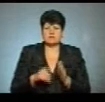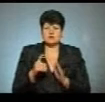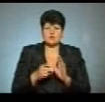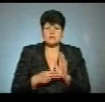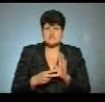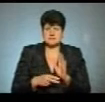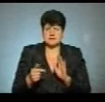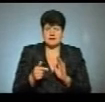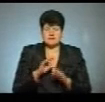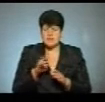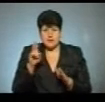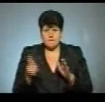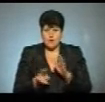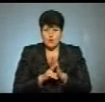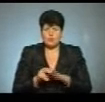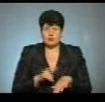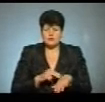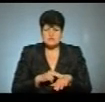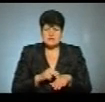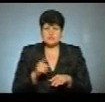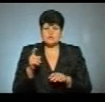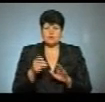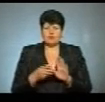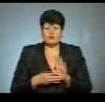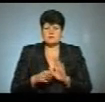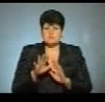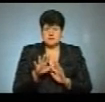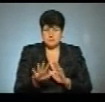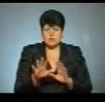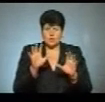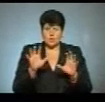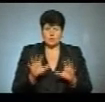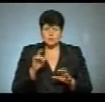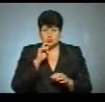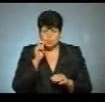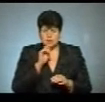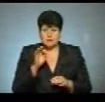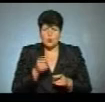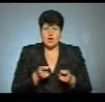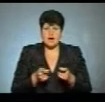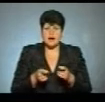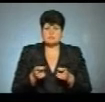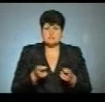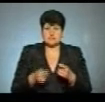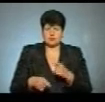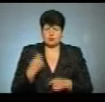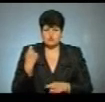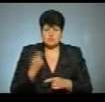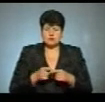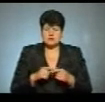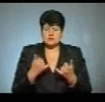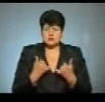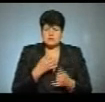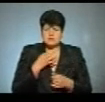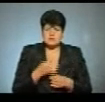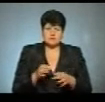гривень за непокору поліцейським за статтею 185 Кодексу України про адміністративні правопорушення. Про це сьогодні